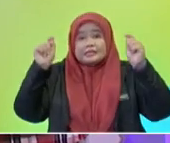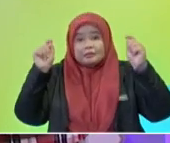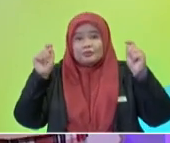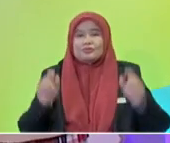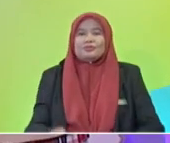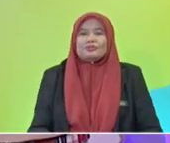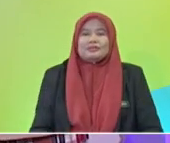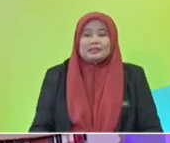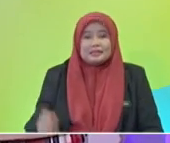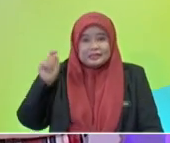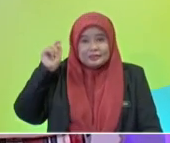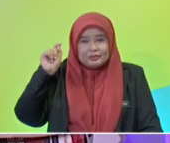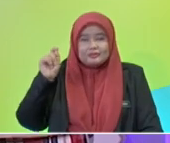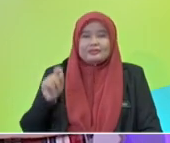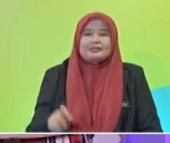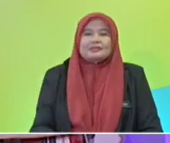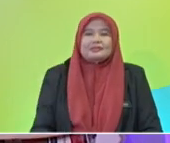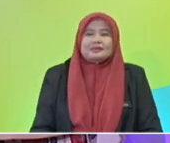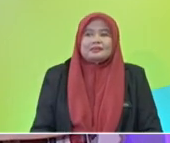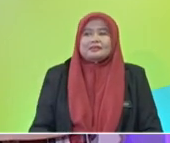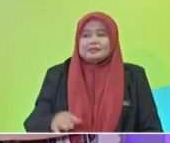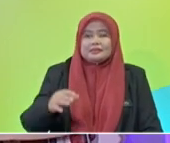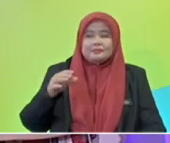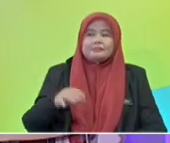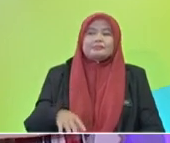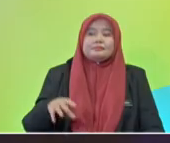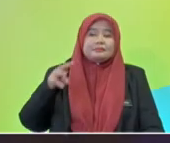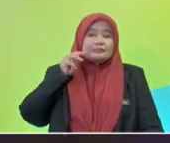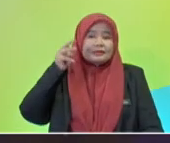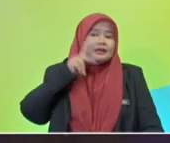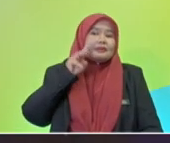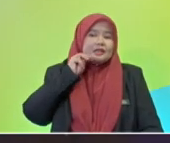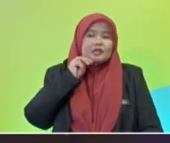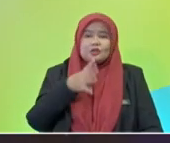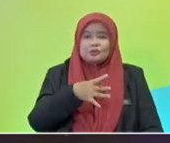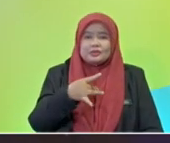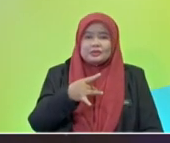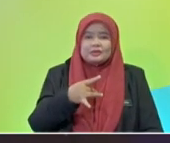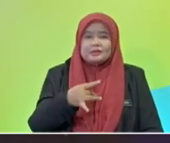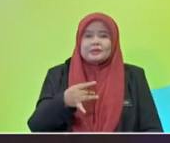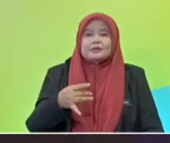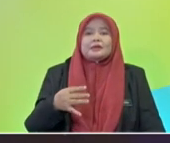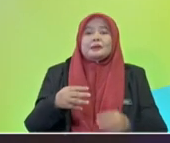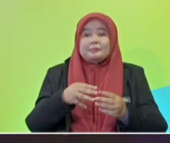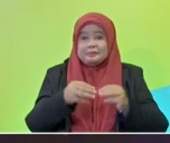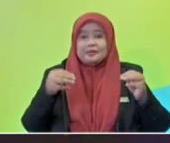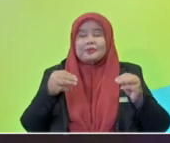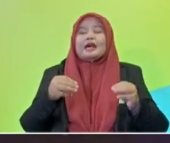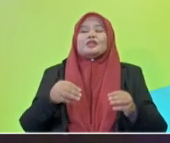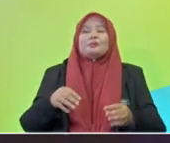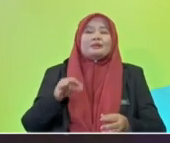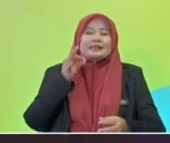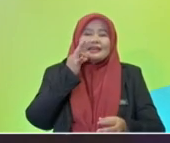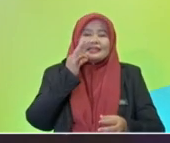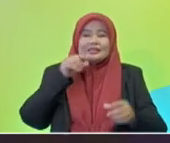ataupun hari Ahad Saya nak tanya Mira Mira suka mi goreng atau nasi goreng ha alamak dua-dua saya